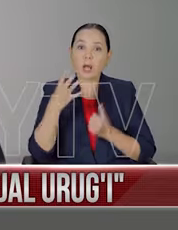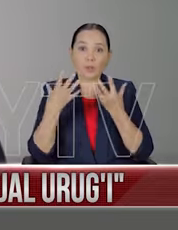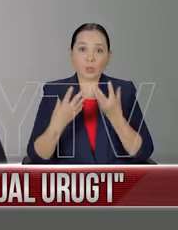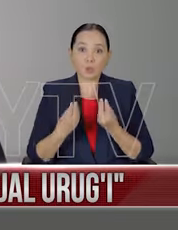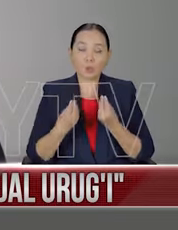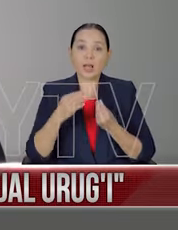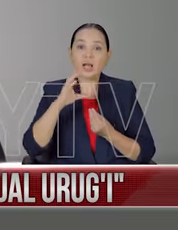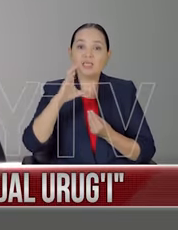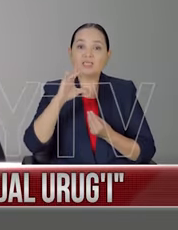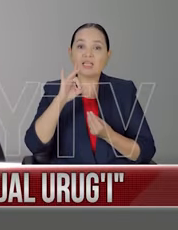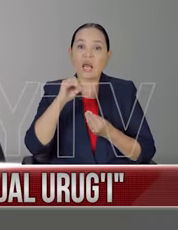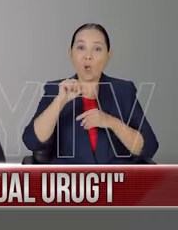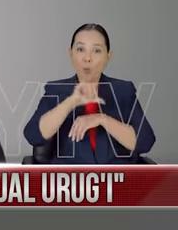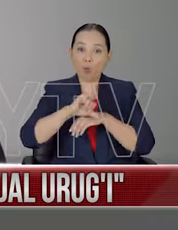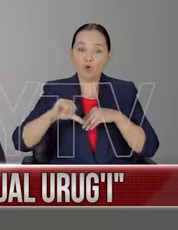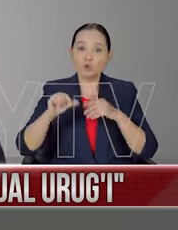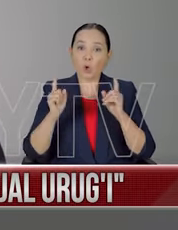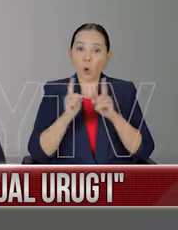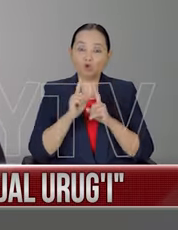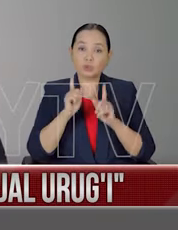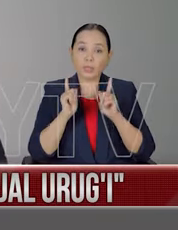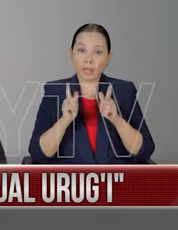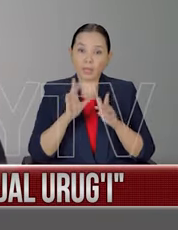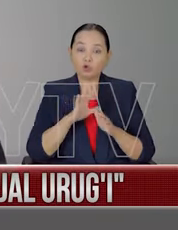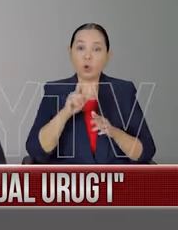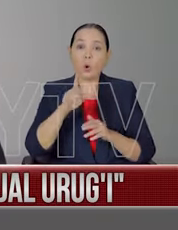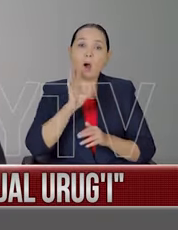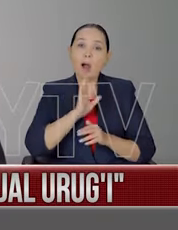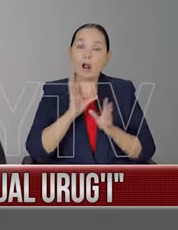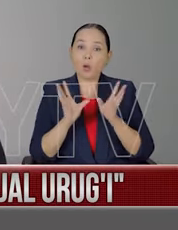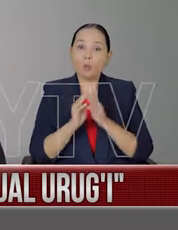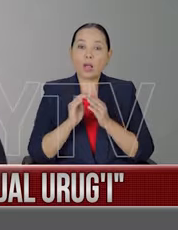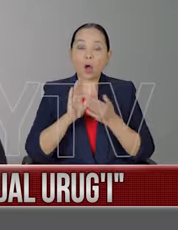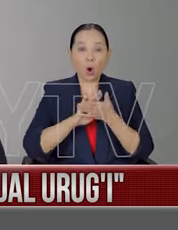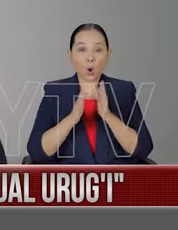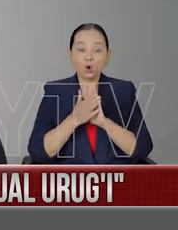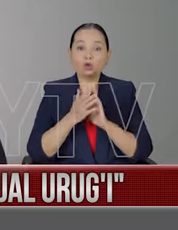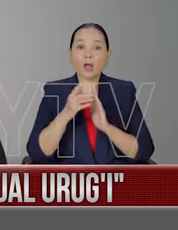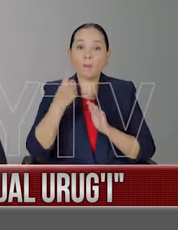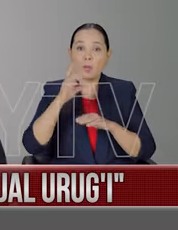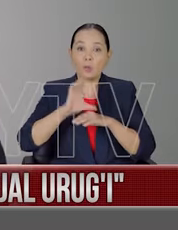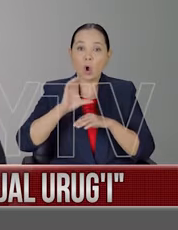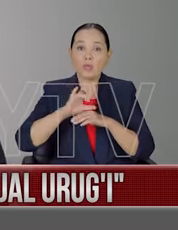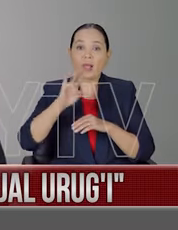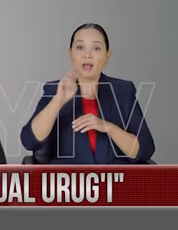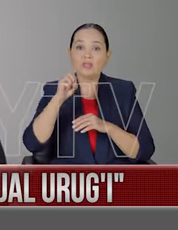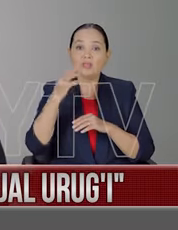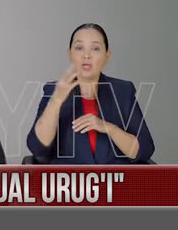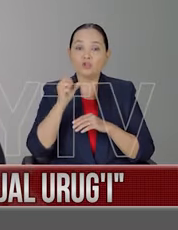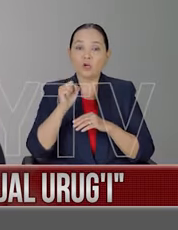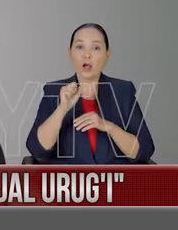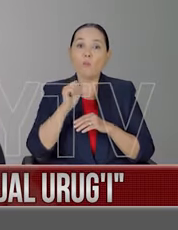kuni Sirdariya postini oldida ko'rishishga kelishdik. U ayol bilan ko'rishib, bir banka nasha